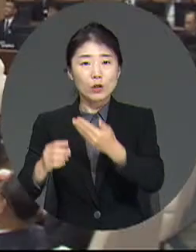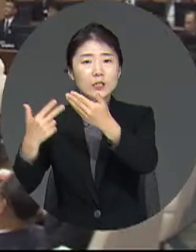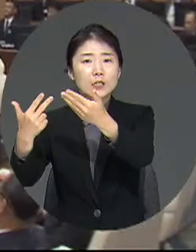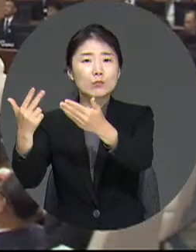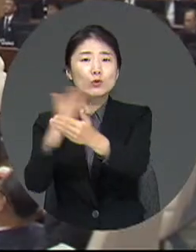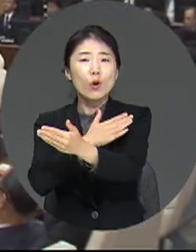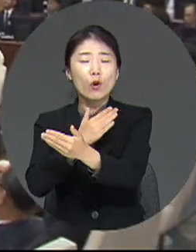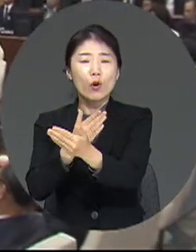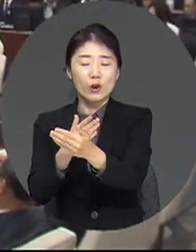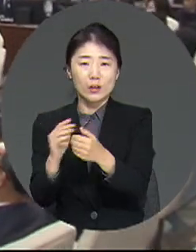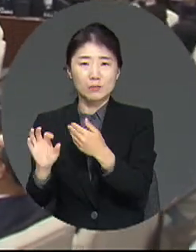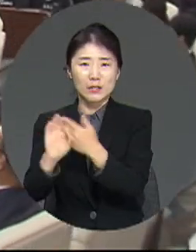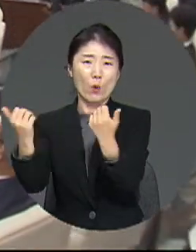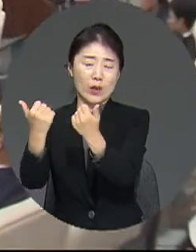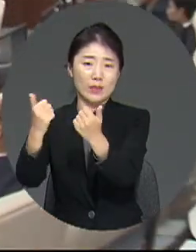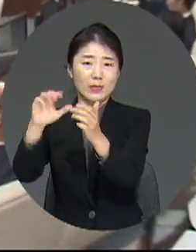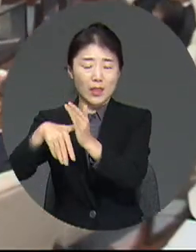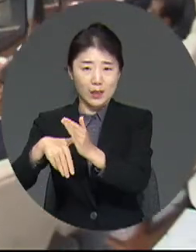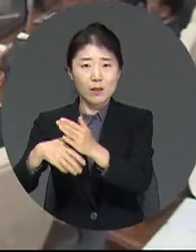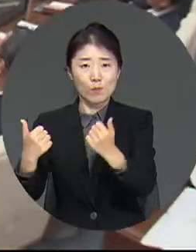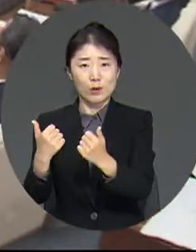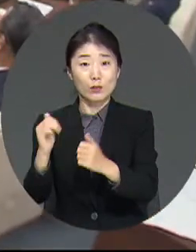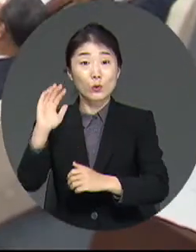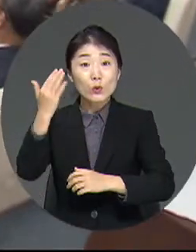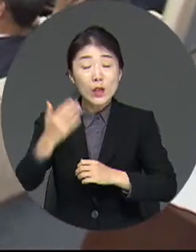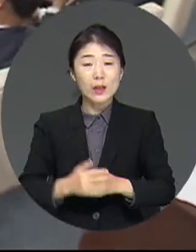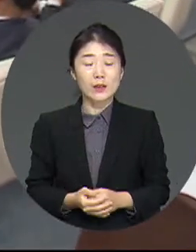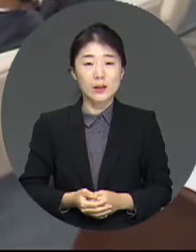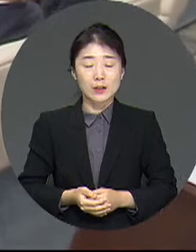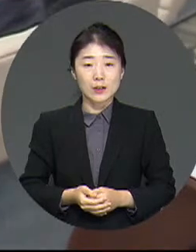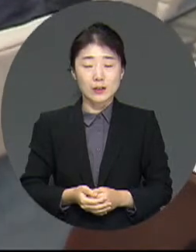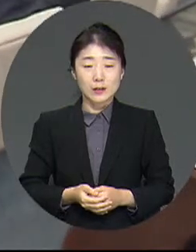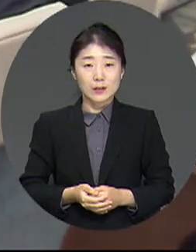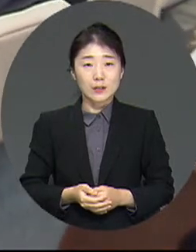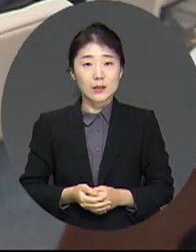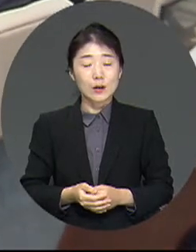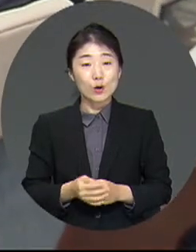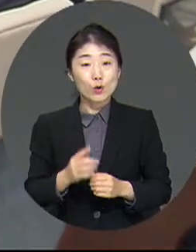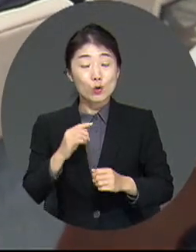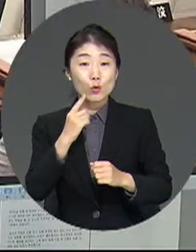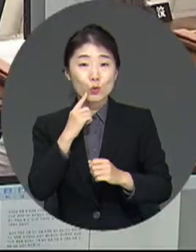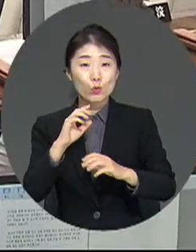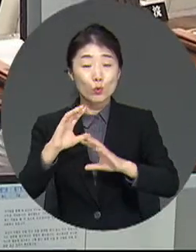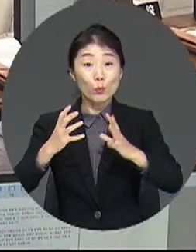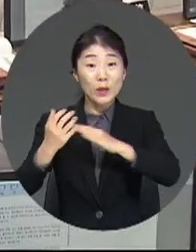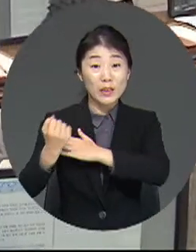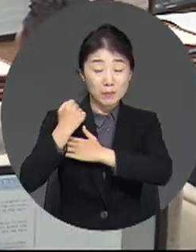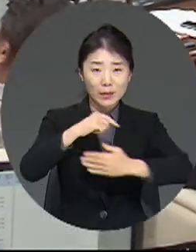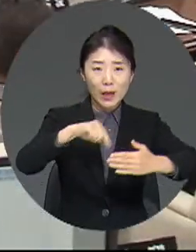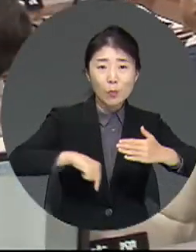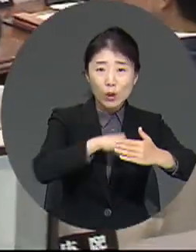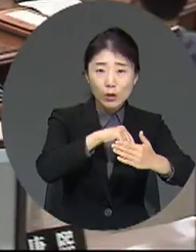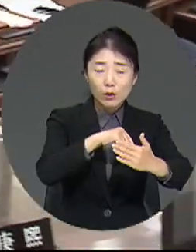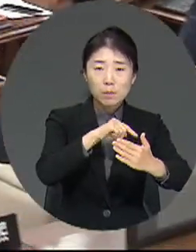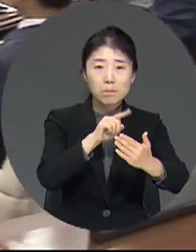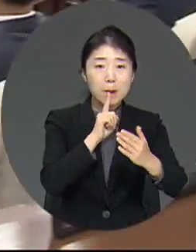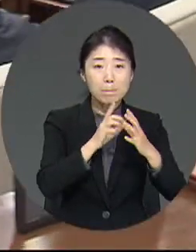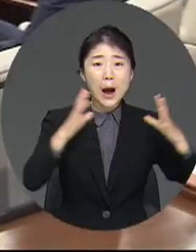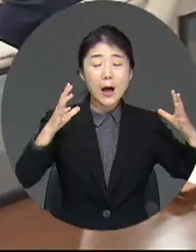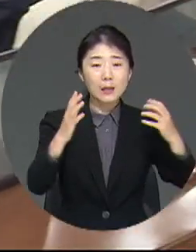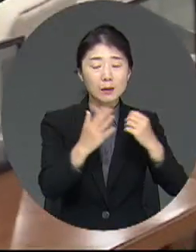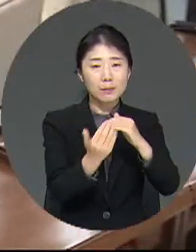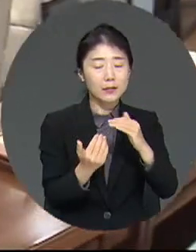논의됩니다 국민의 힘 창원시 의원단은 내부에서도 논란이 일자 임시회전 의원 총회를 열기로 했고